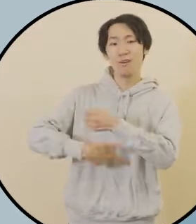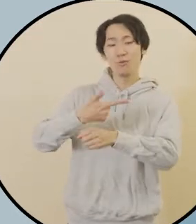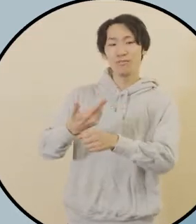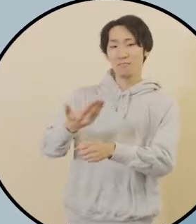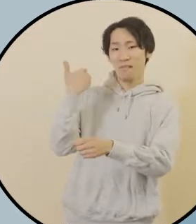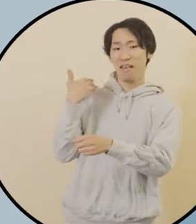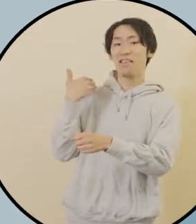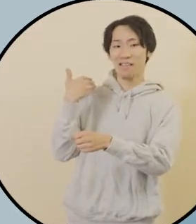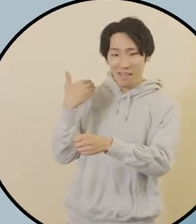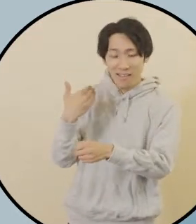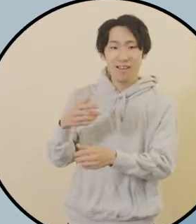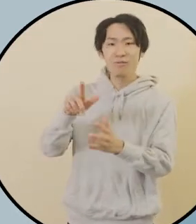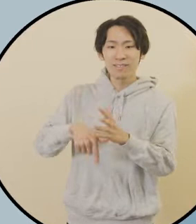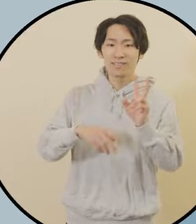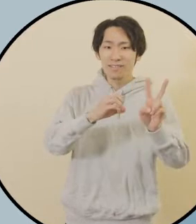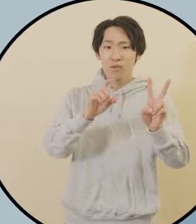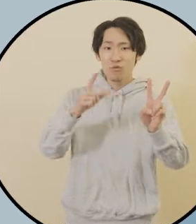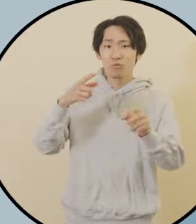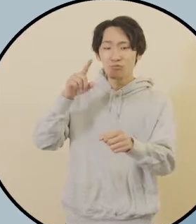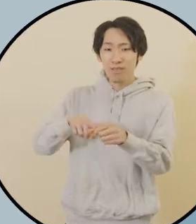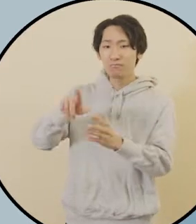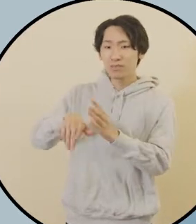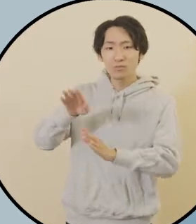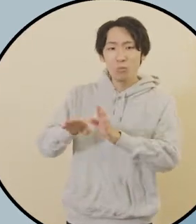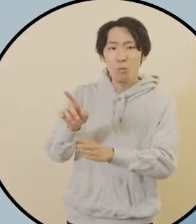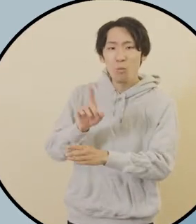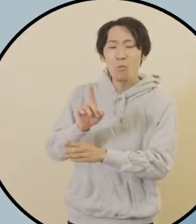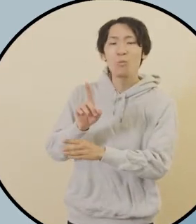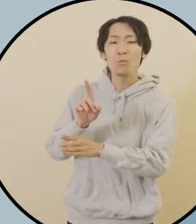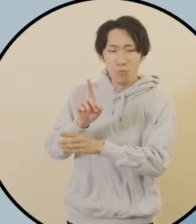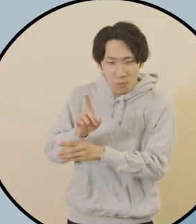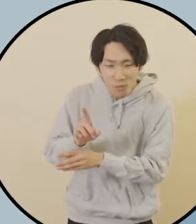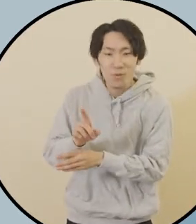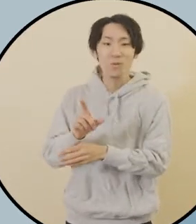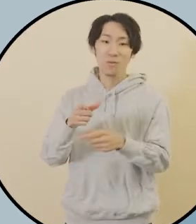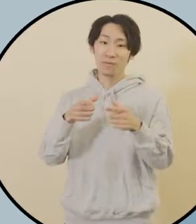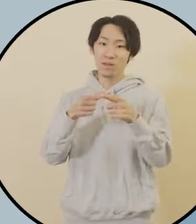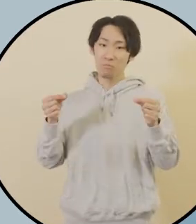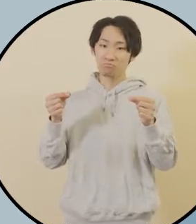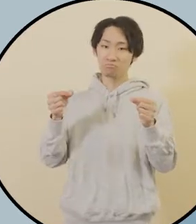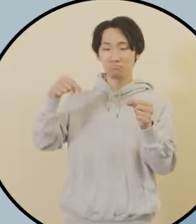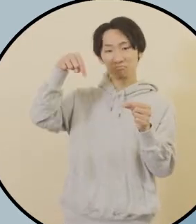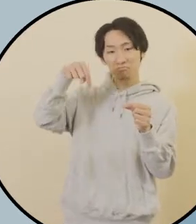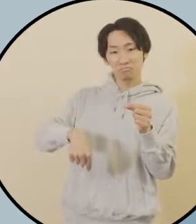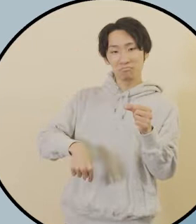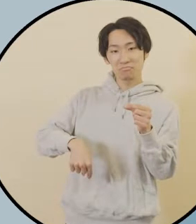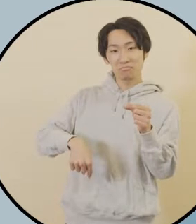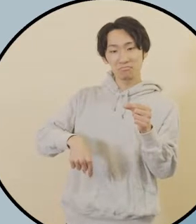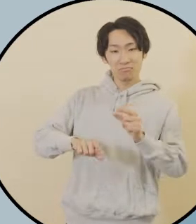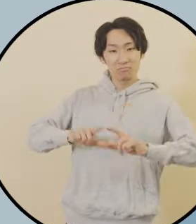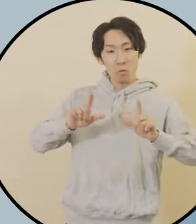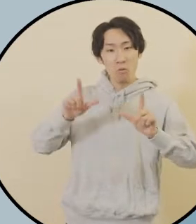6年前になるんですけれどもその2016年の当時はどういうときだったかというとあの